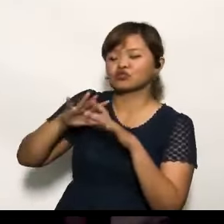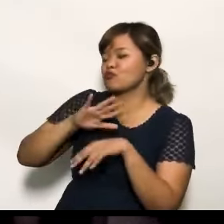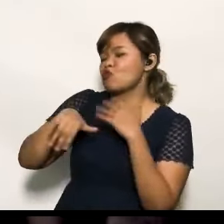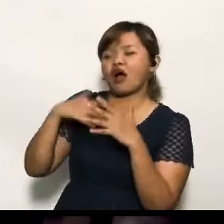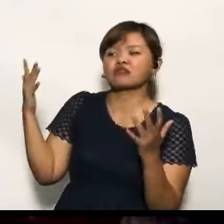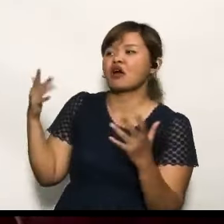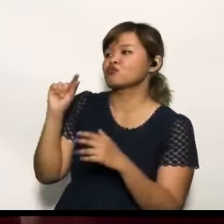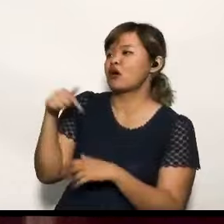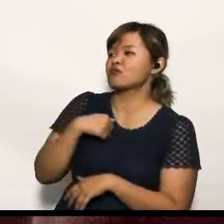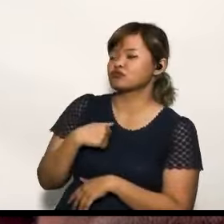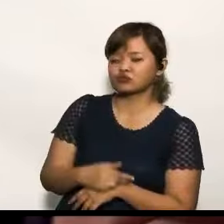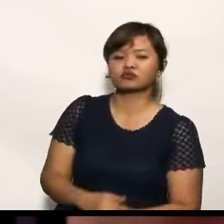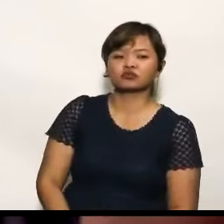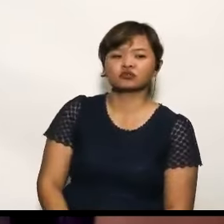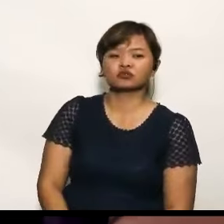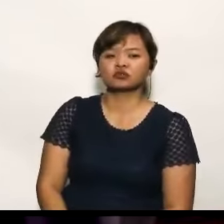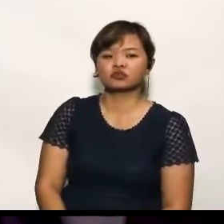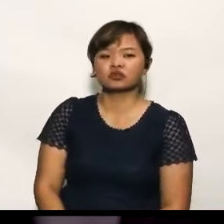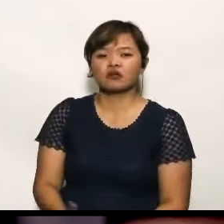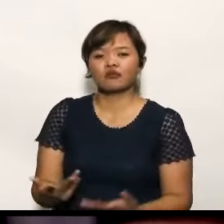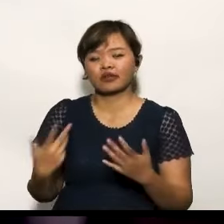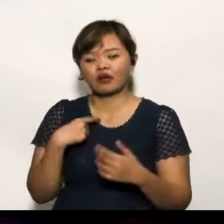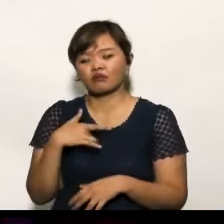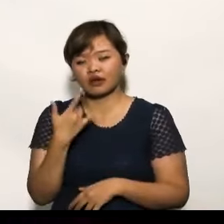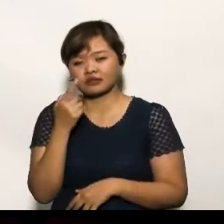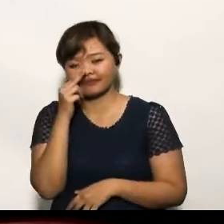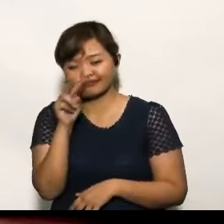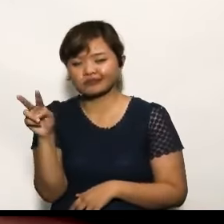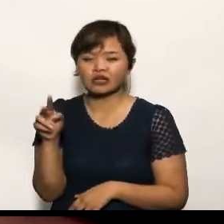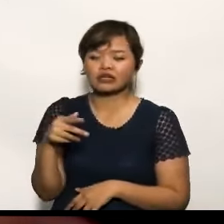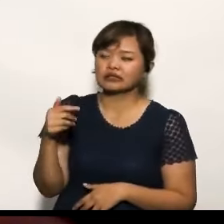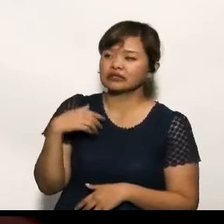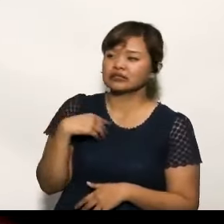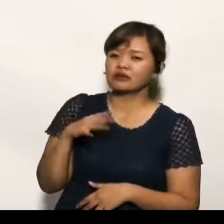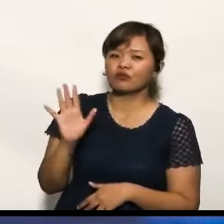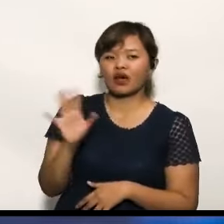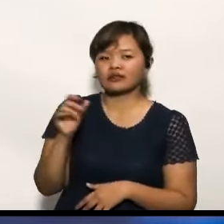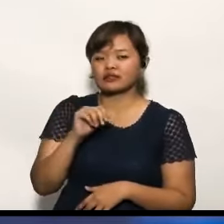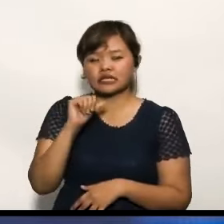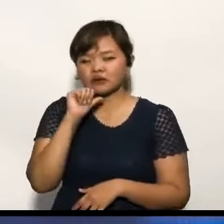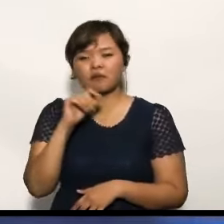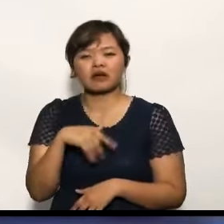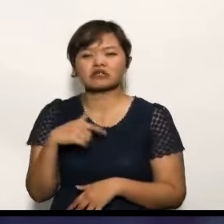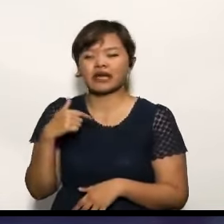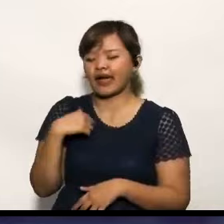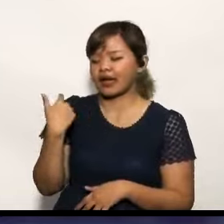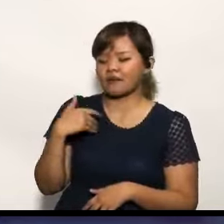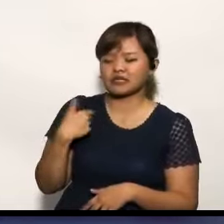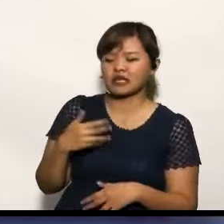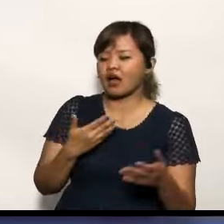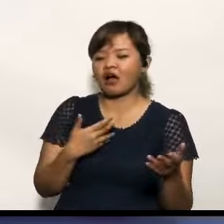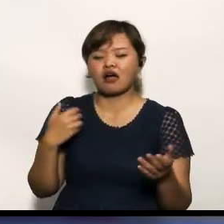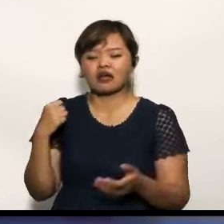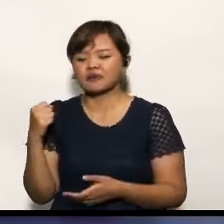itu segalanya. I feel there's a few of you yang mengatakan, saya bukan siapa-siapa, saya gak mungkin bisa